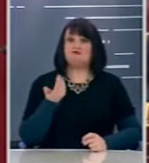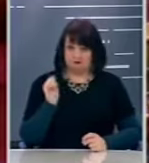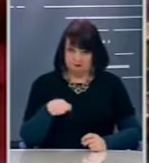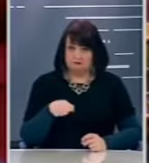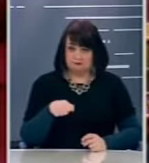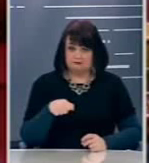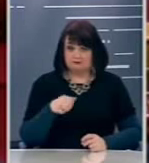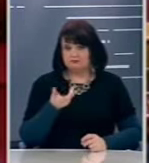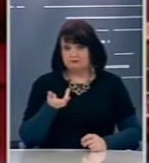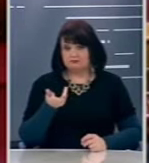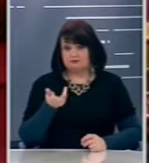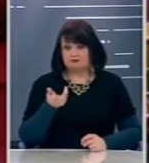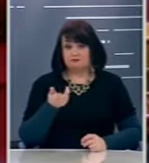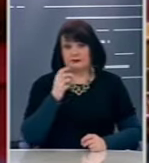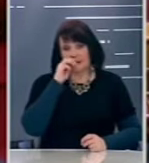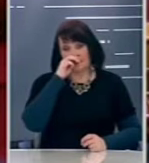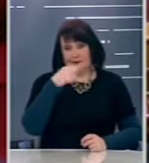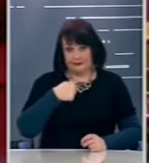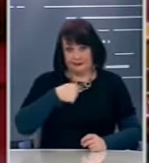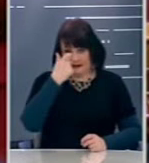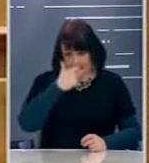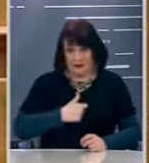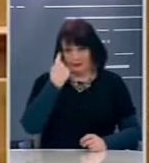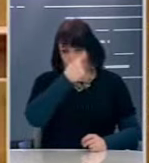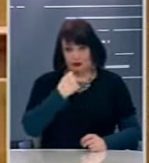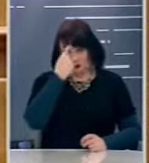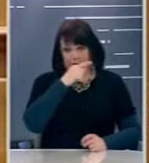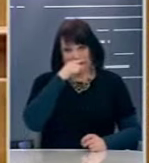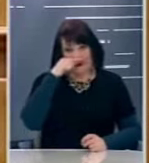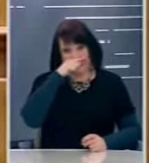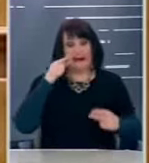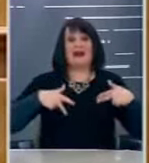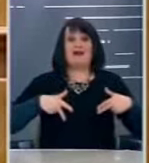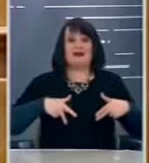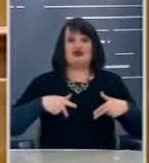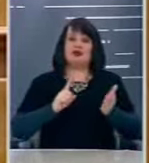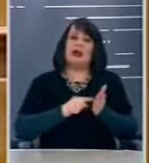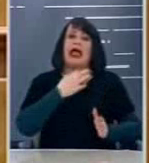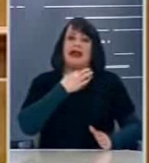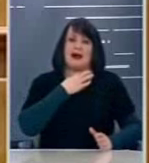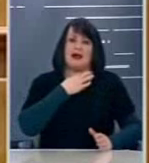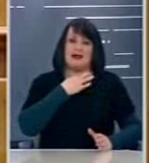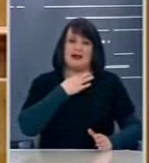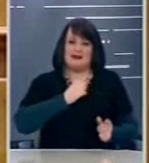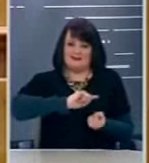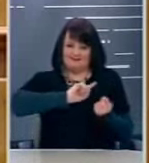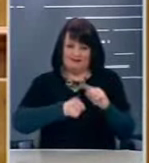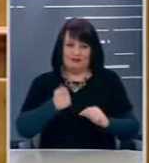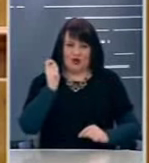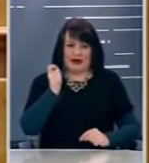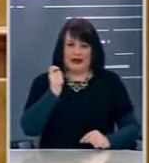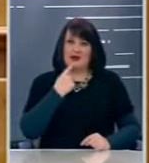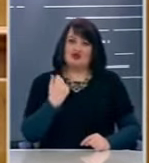συμφωνώ εγώ προσωπικά και η κυβέρνησή μου στην αναγκαιότητα αυτής της αλλαγής μείγματος πολιτικής, θα σας πω